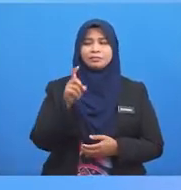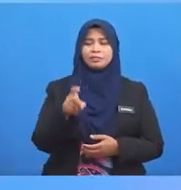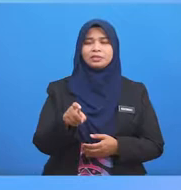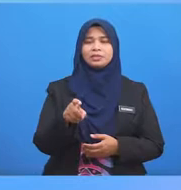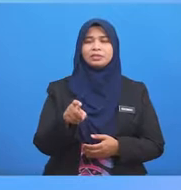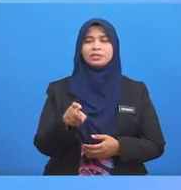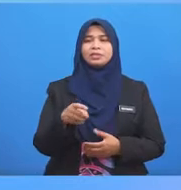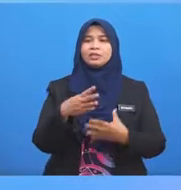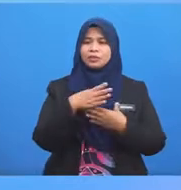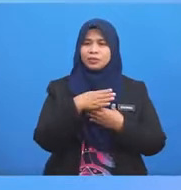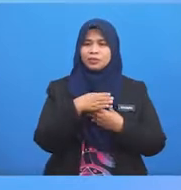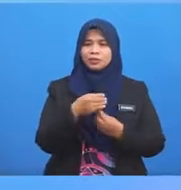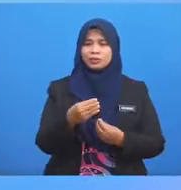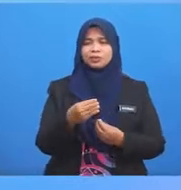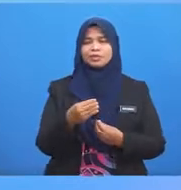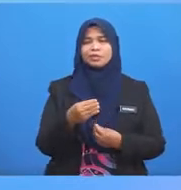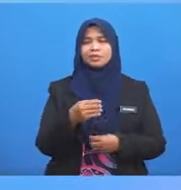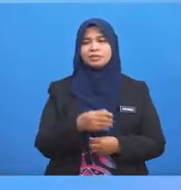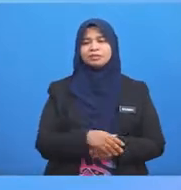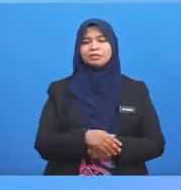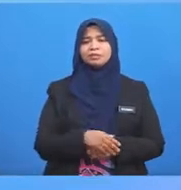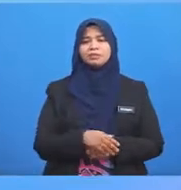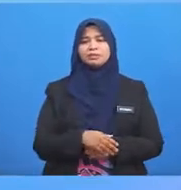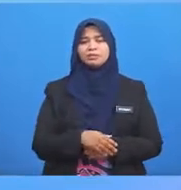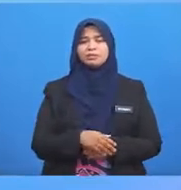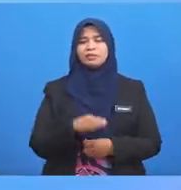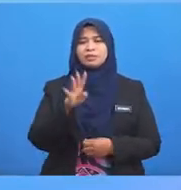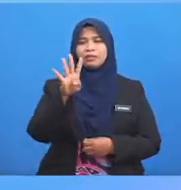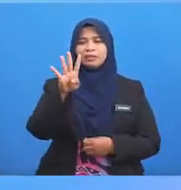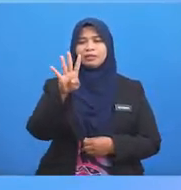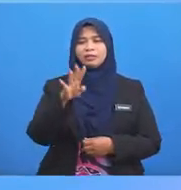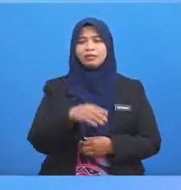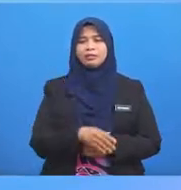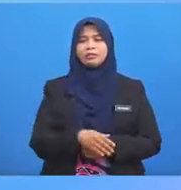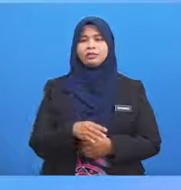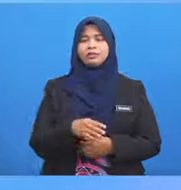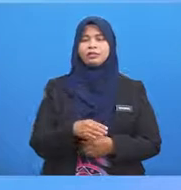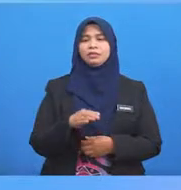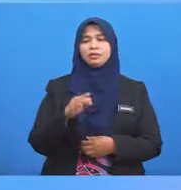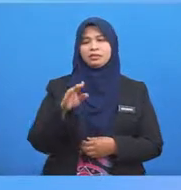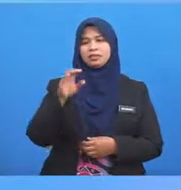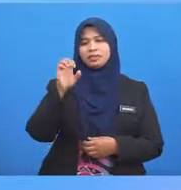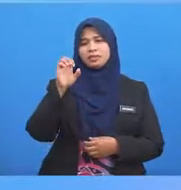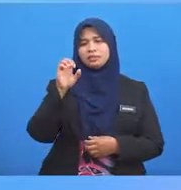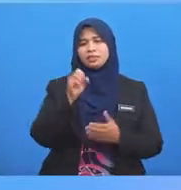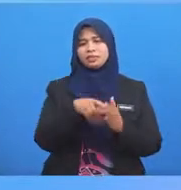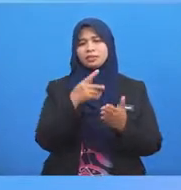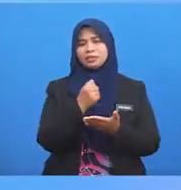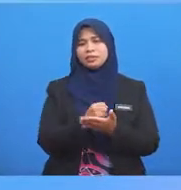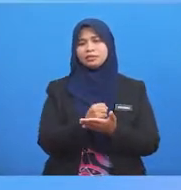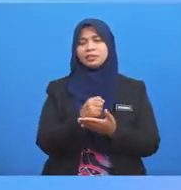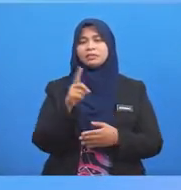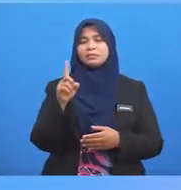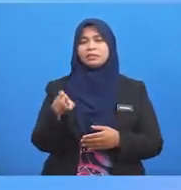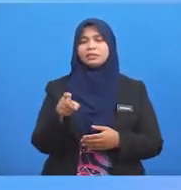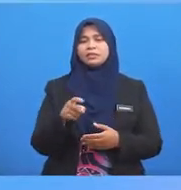mestilah sukarela untuk menjadi penjamin. Keempat, penjamin atau Encik Ali tadi juga